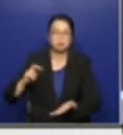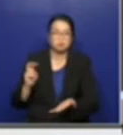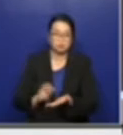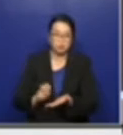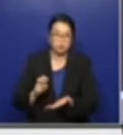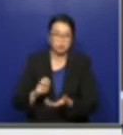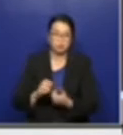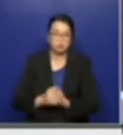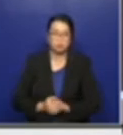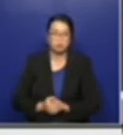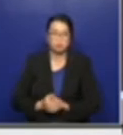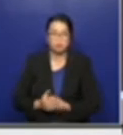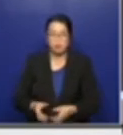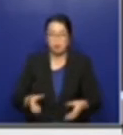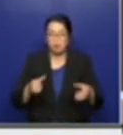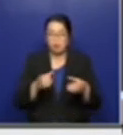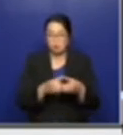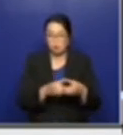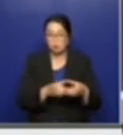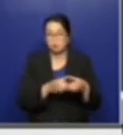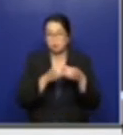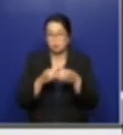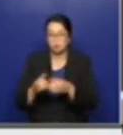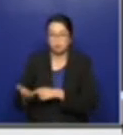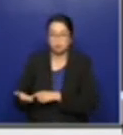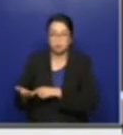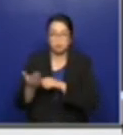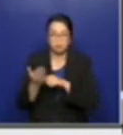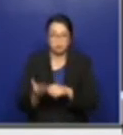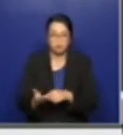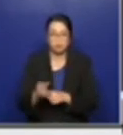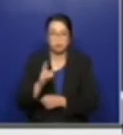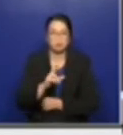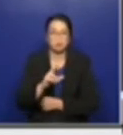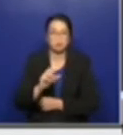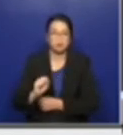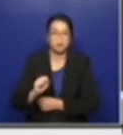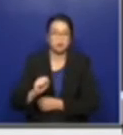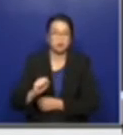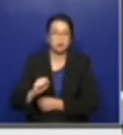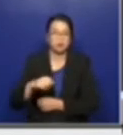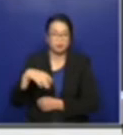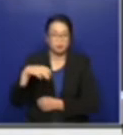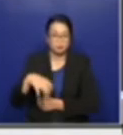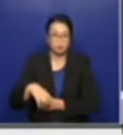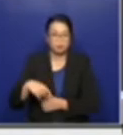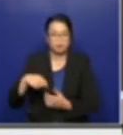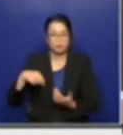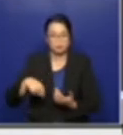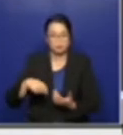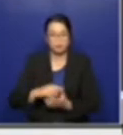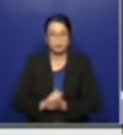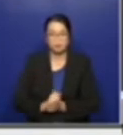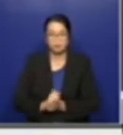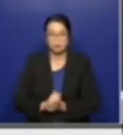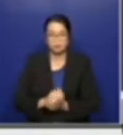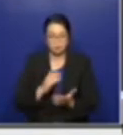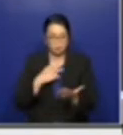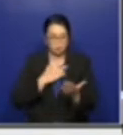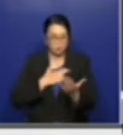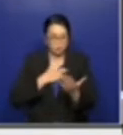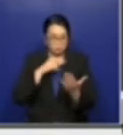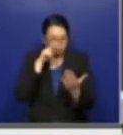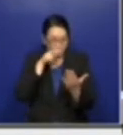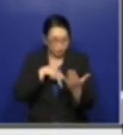หลังจากนั้นแล้วคณะรัฐมนตรีก็มาเสนอที่รัฐสภาครับท่านประธานครับหลังจากที่ผมได้มานั่งอ่านนะ